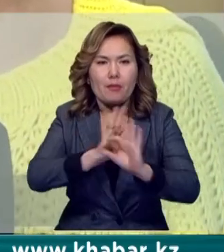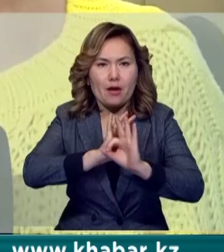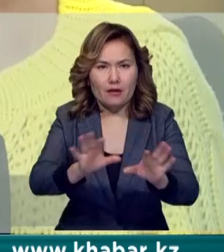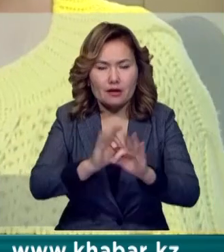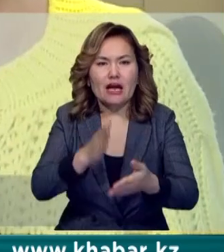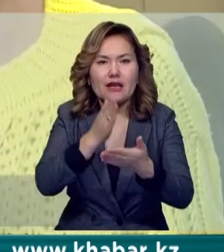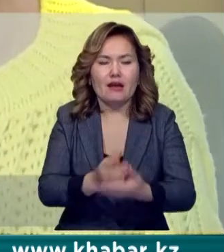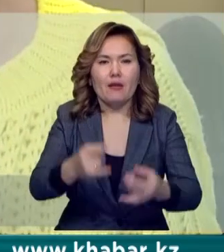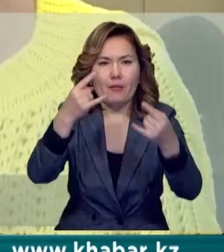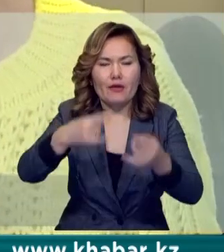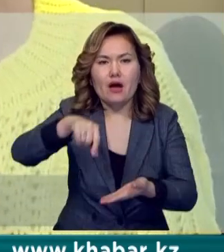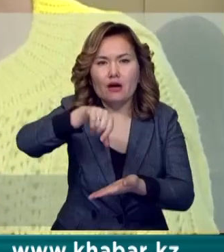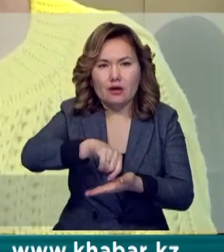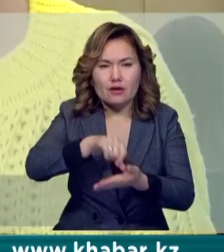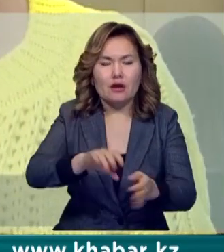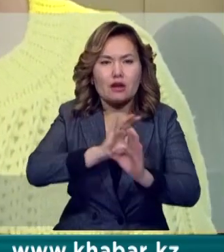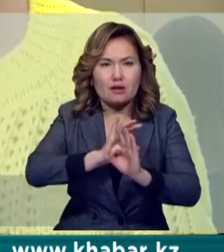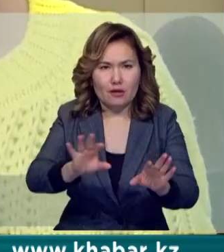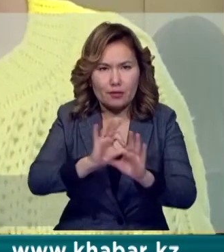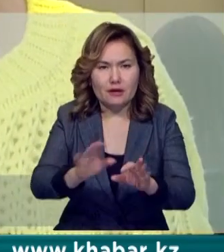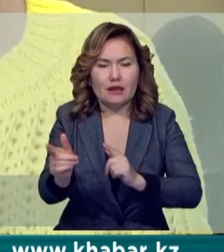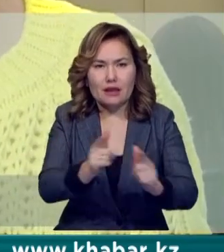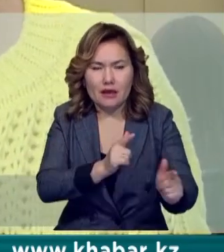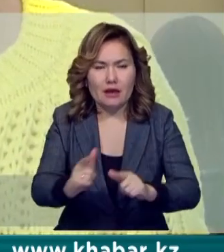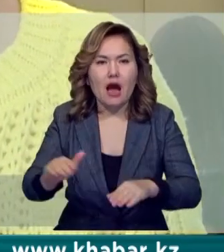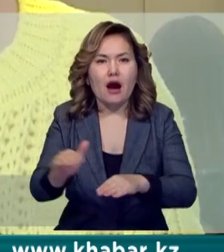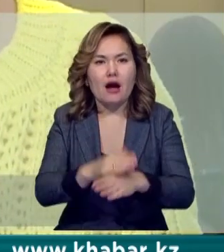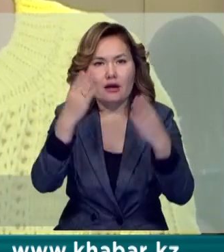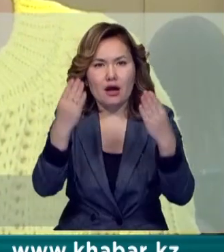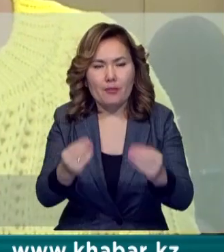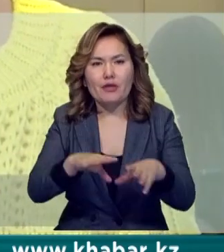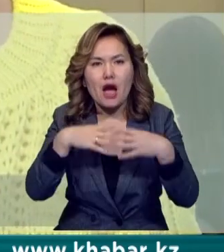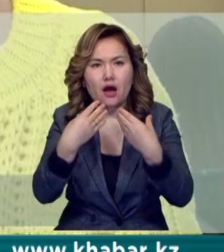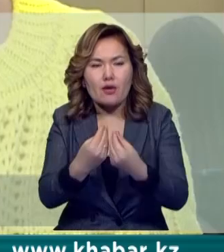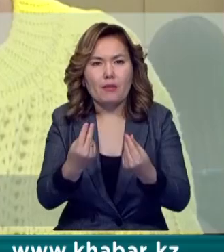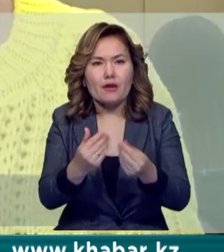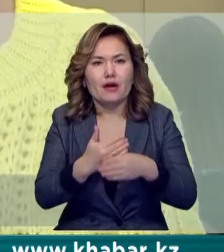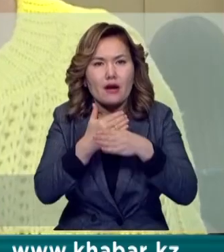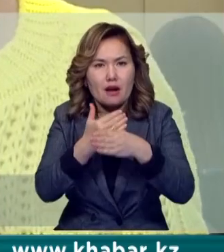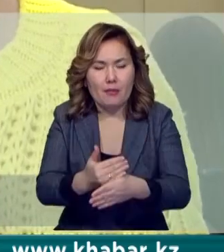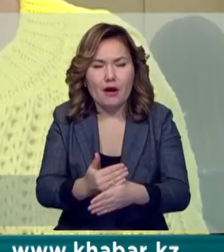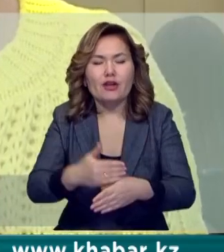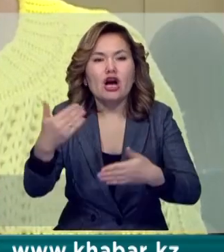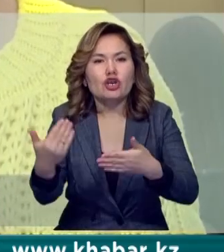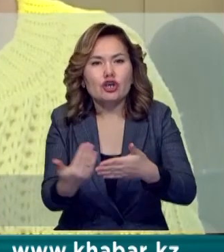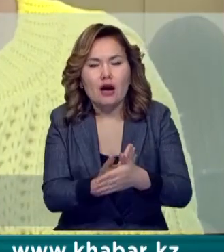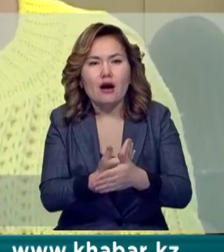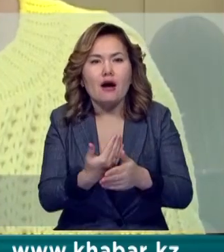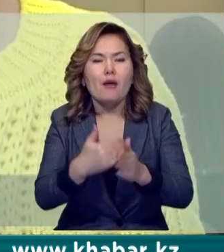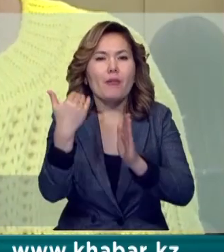қазір бізбен тікелей байланыста. Индира, қайырлы күн. Әлеуметтік жәрдем берудің жаңа тетіктері жайлы ақпарат бар ма?